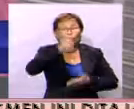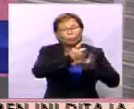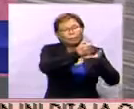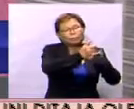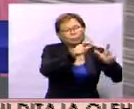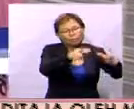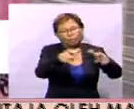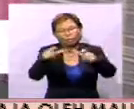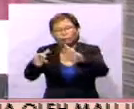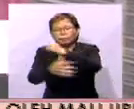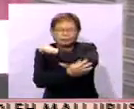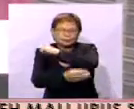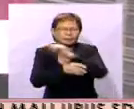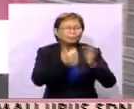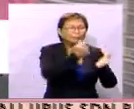golongan-golongan yang miskin.